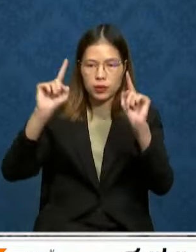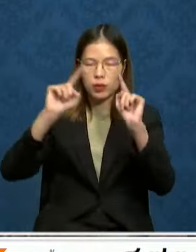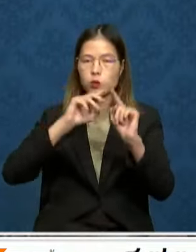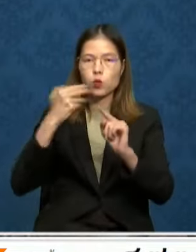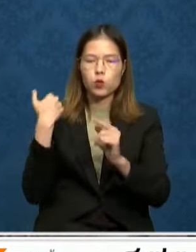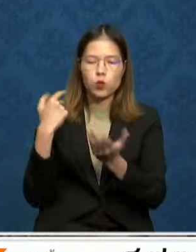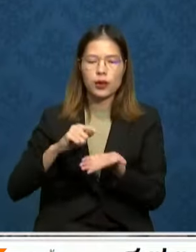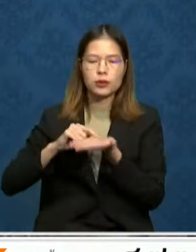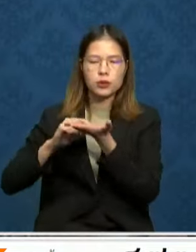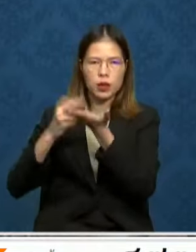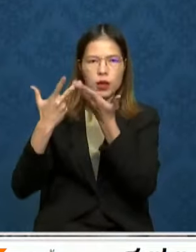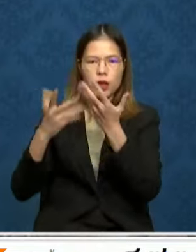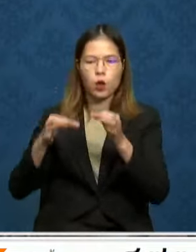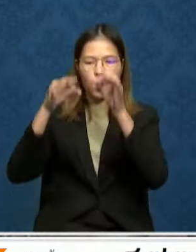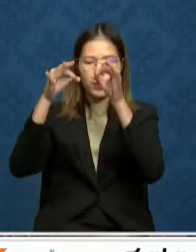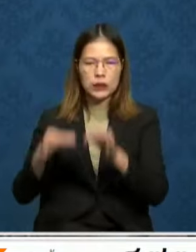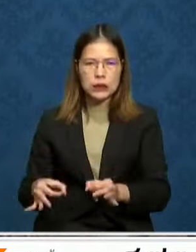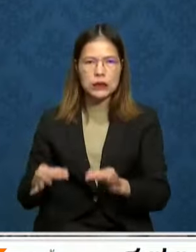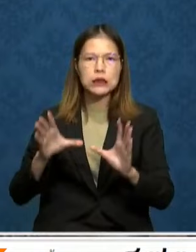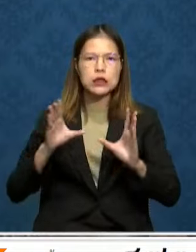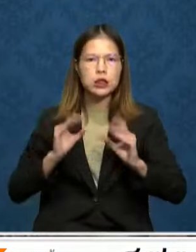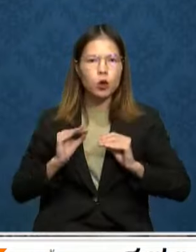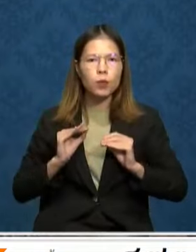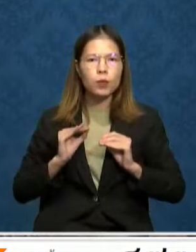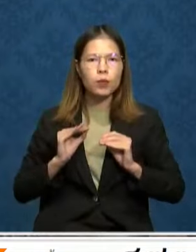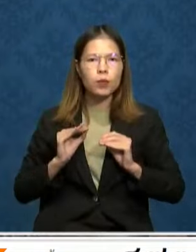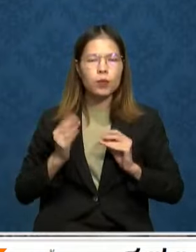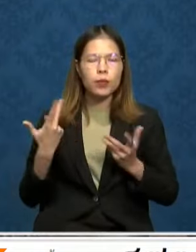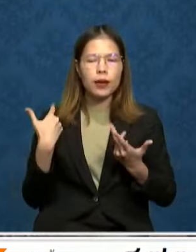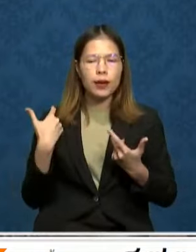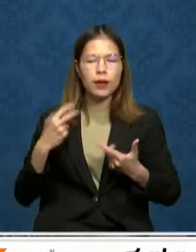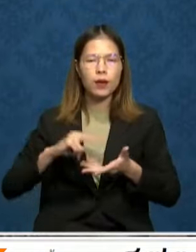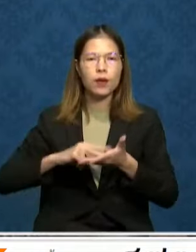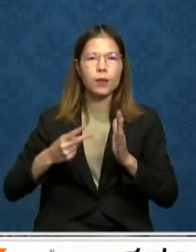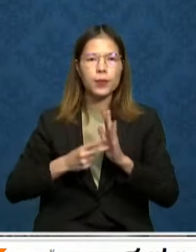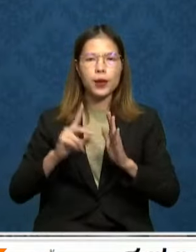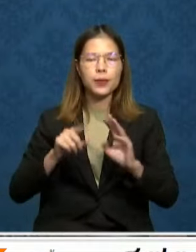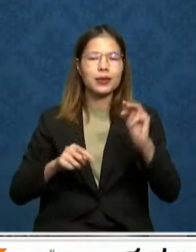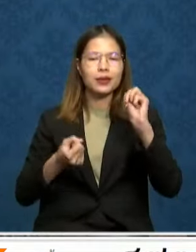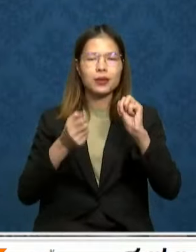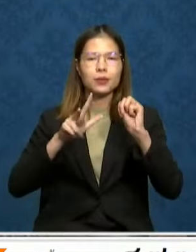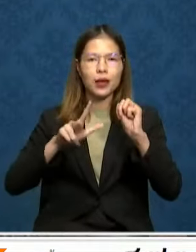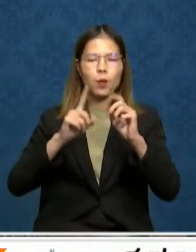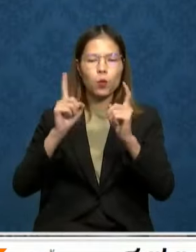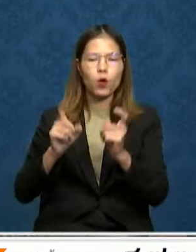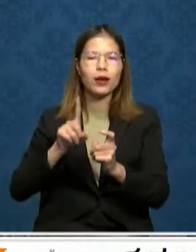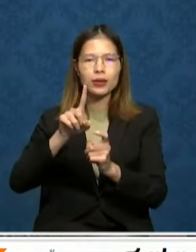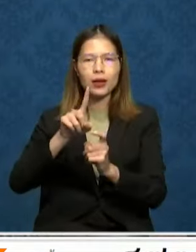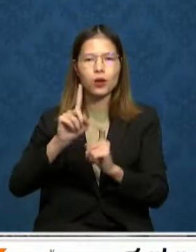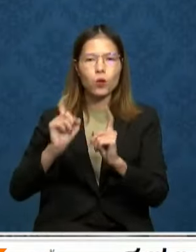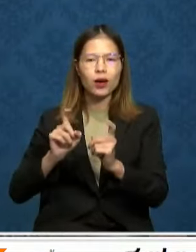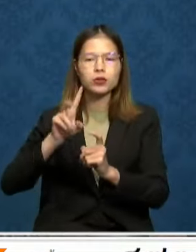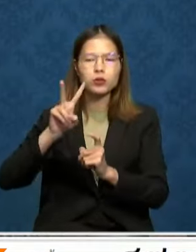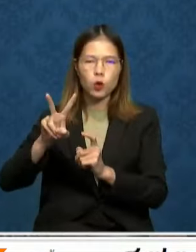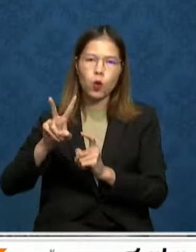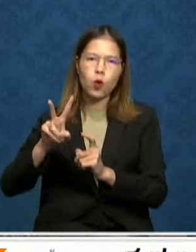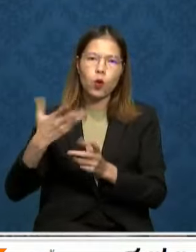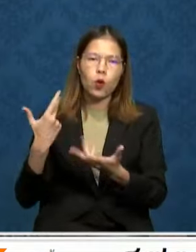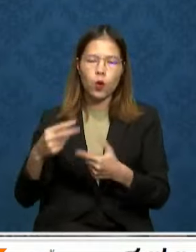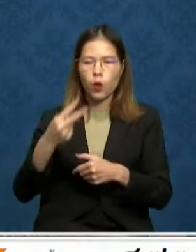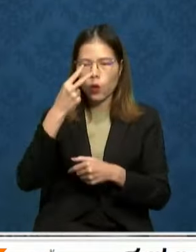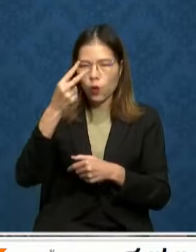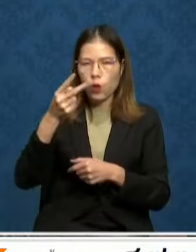เสนอของโรงมติเห็นชอบด้วยหรือไม่เนี่ยกลับกลายเป็นมาตรา 13วรรค 1วรรค 2และท่าน